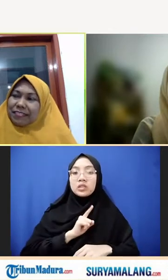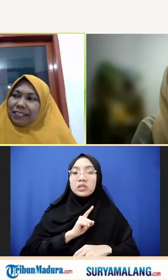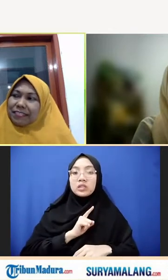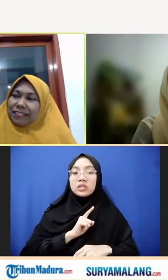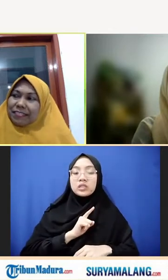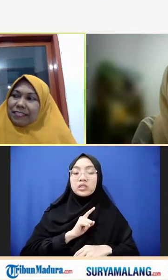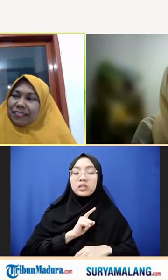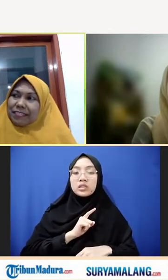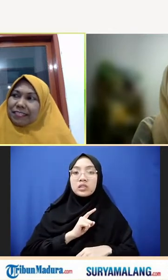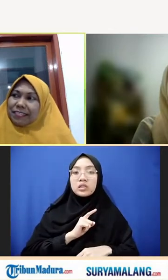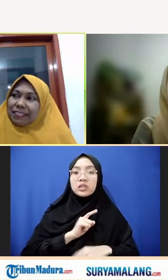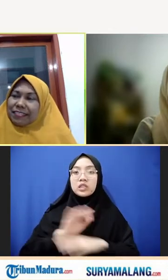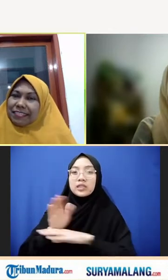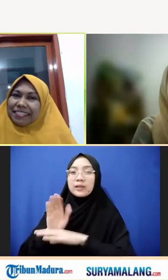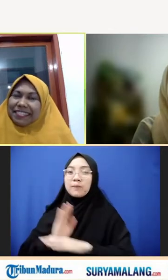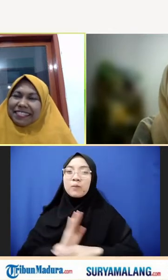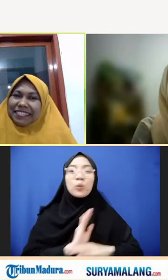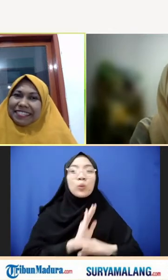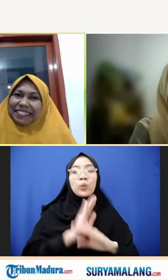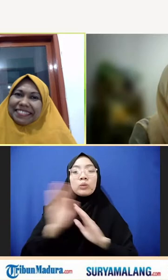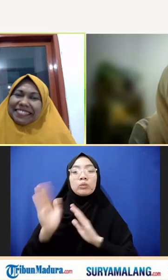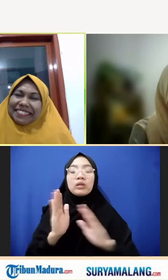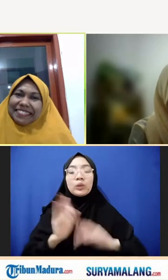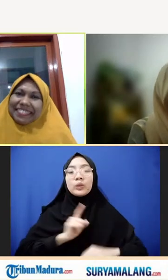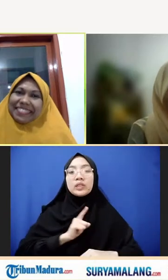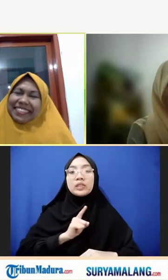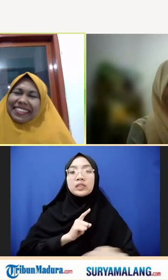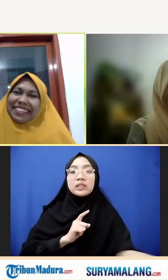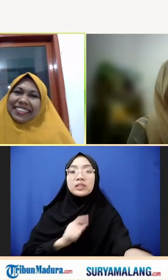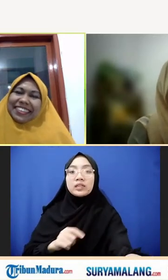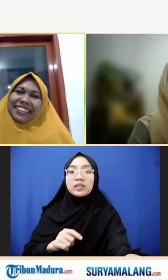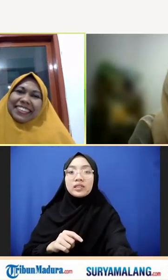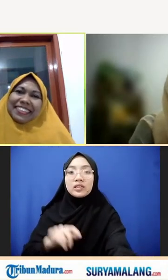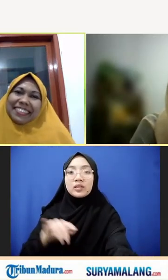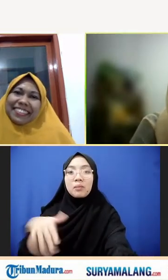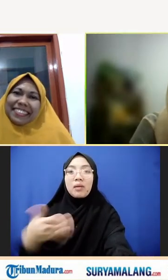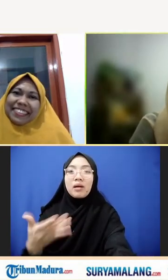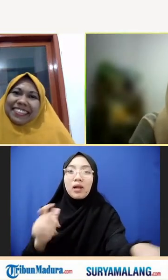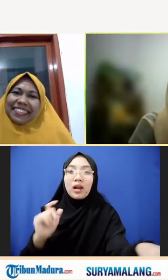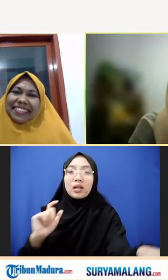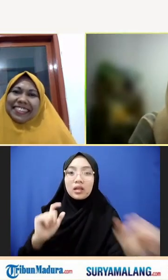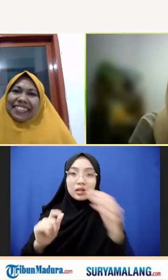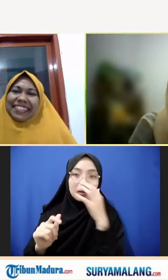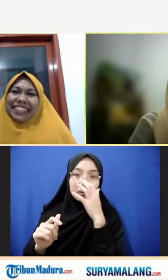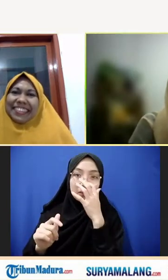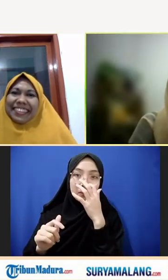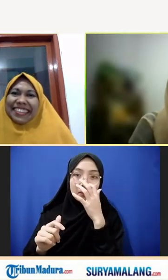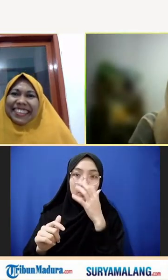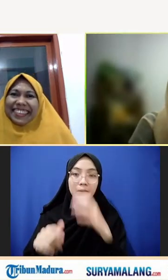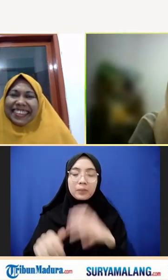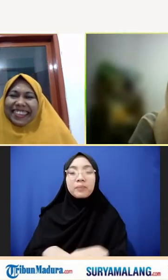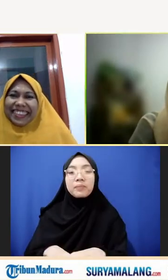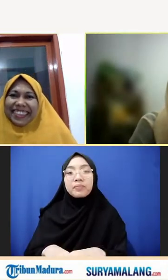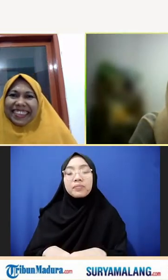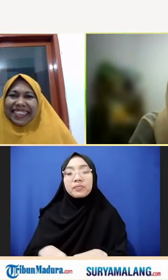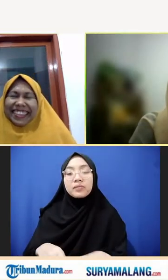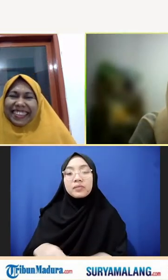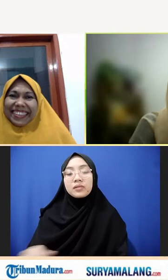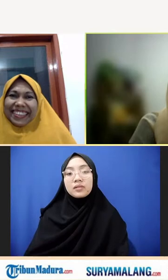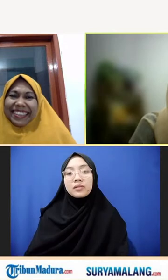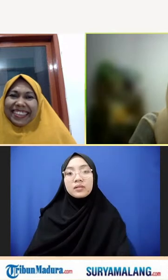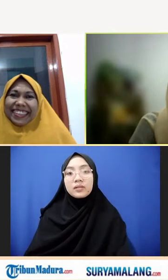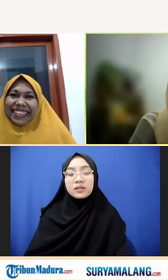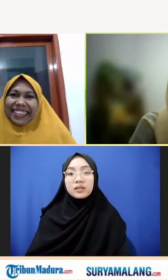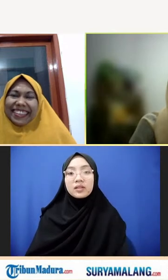lagi sibuk-sibuknya menata diri gitu loh. Jadi gimana caranya? Nah, itu tantangan yang beda